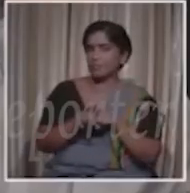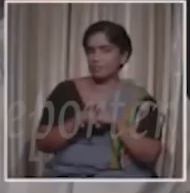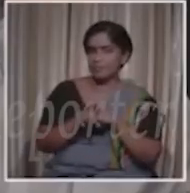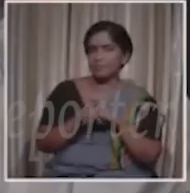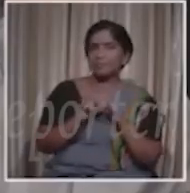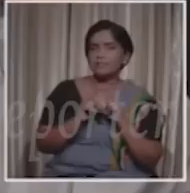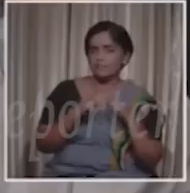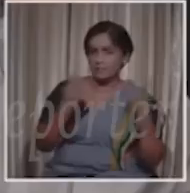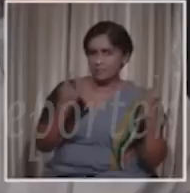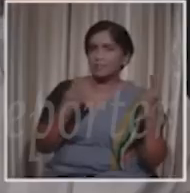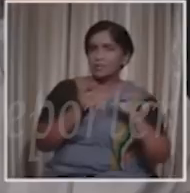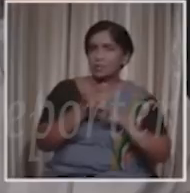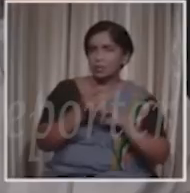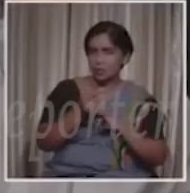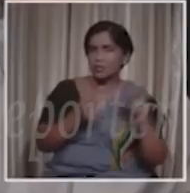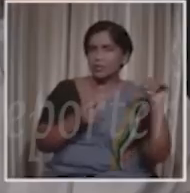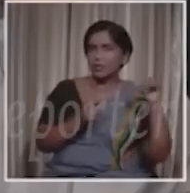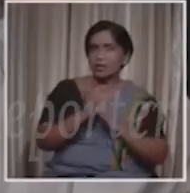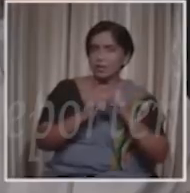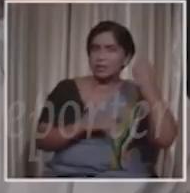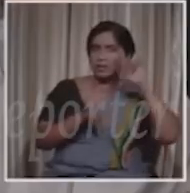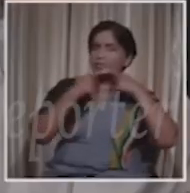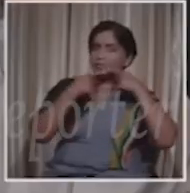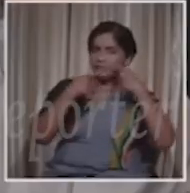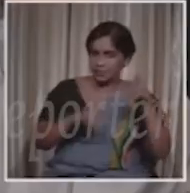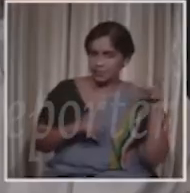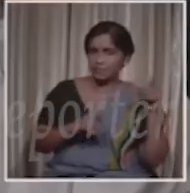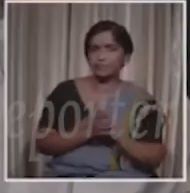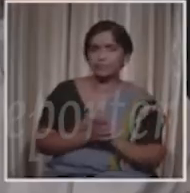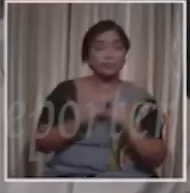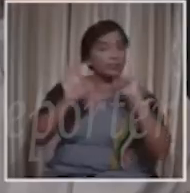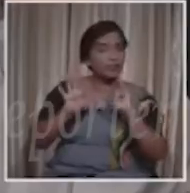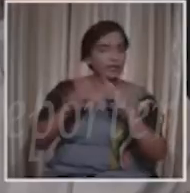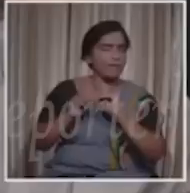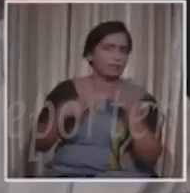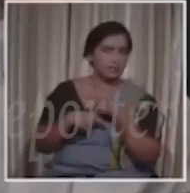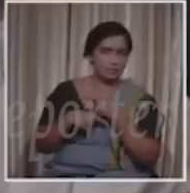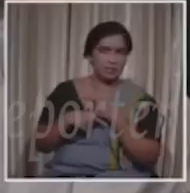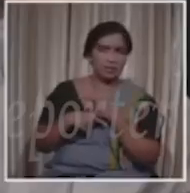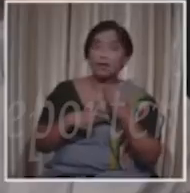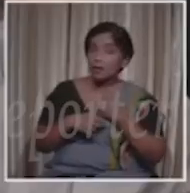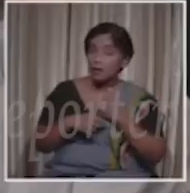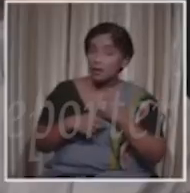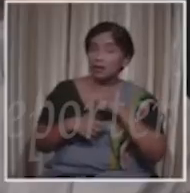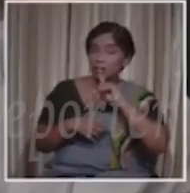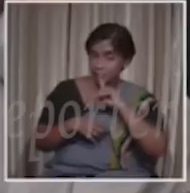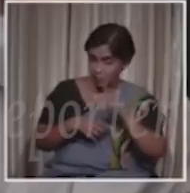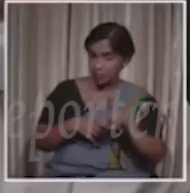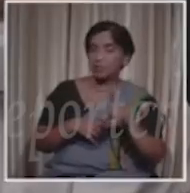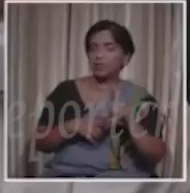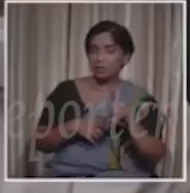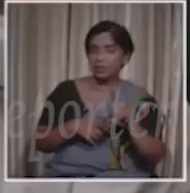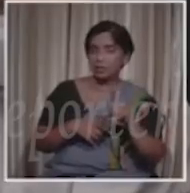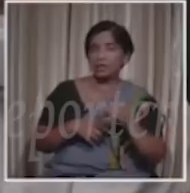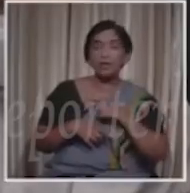එදා 6 වෙනිදා තීරණය කර අප්‍රසාද පළ කිරීමේ යෝජනාවක් හැටියට මං හිතන්නේ ඒකේ වෙනස සුමන්දන්